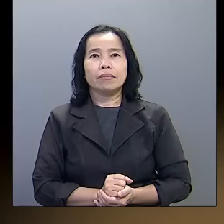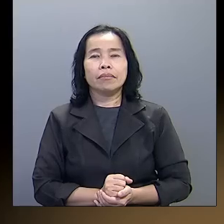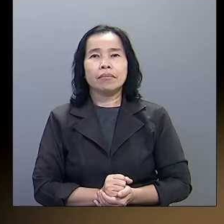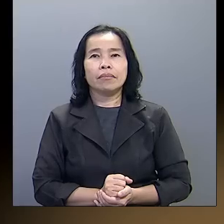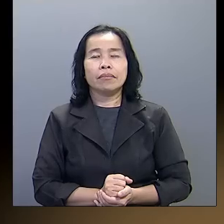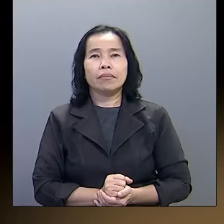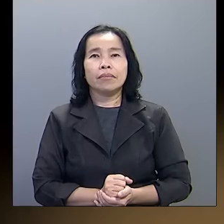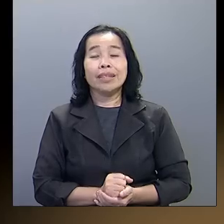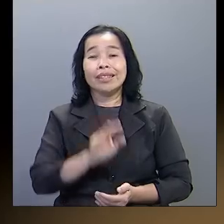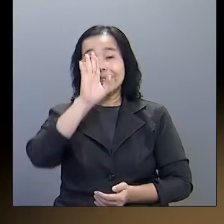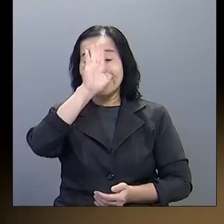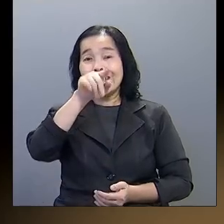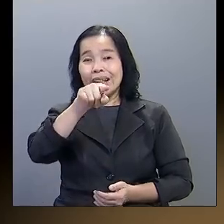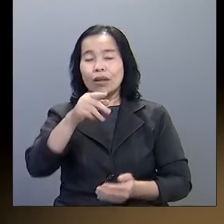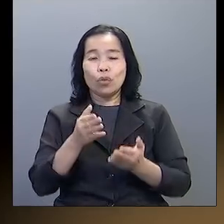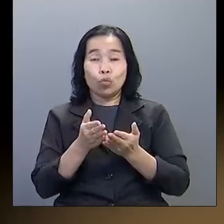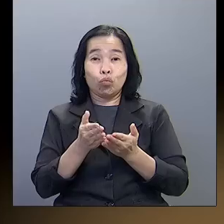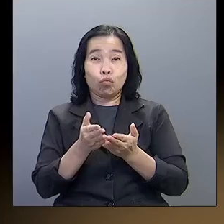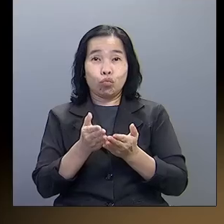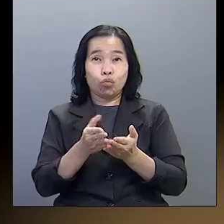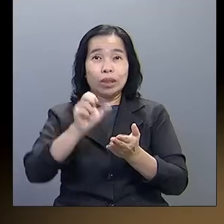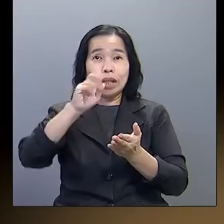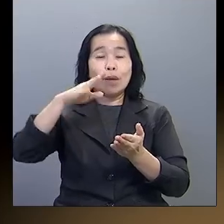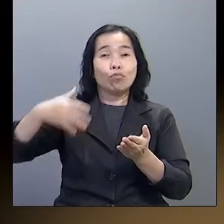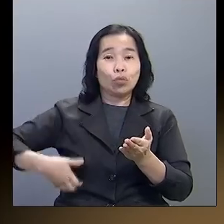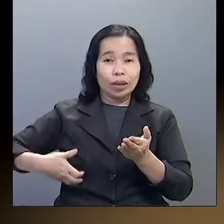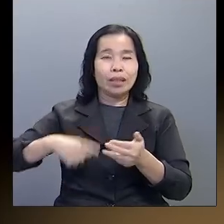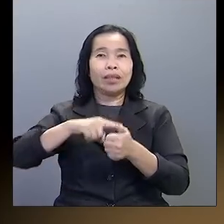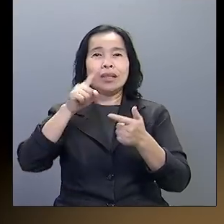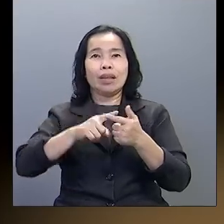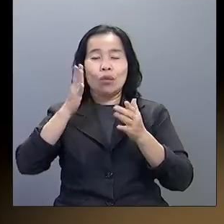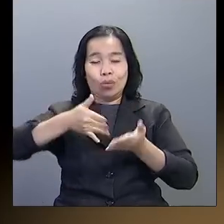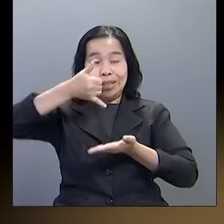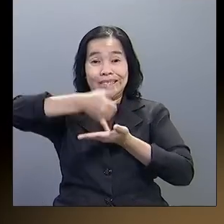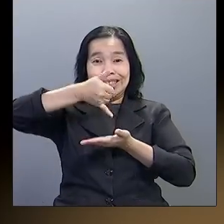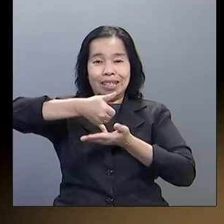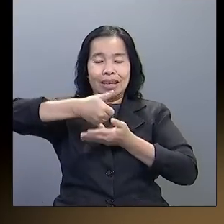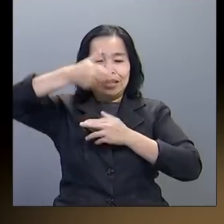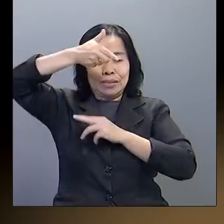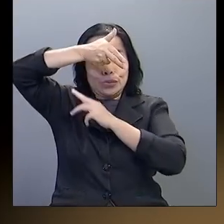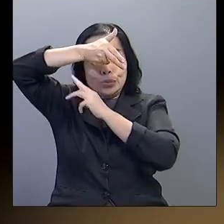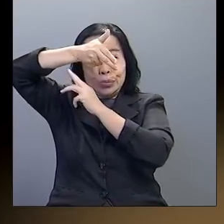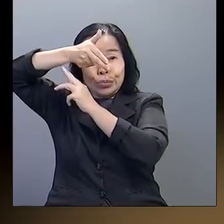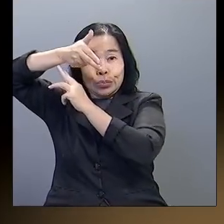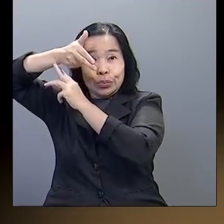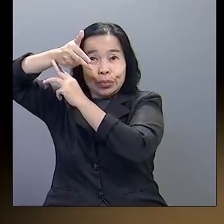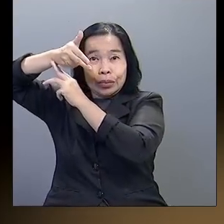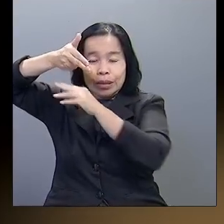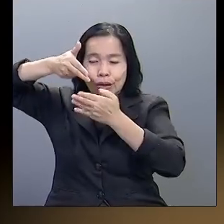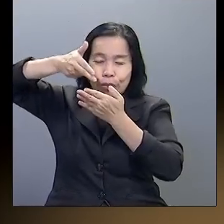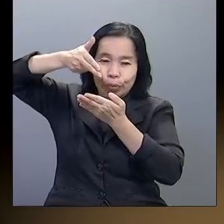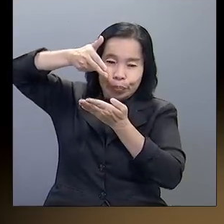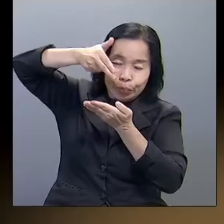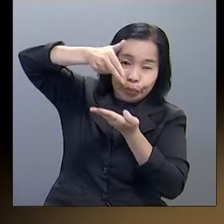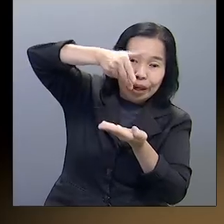่ด้านหน้าคือเรือหลวงกระบุรีค่ะส่วนคนบนคลิปถ่ายลงมาจากเรือลำที่เกิดเหตุคือเรือหล